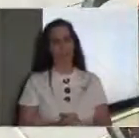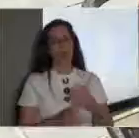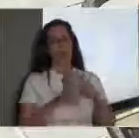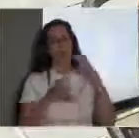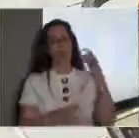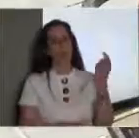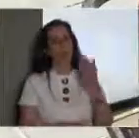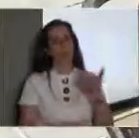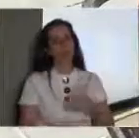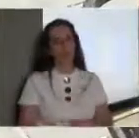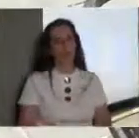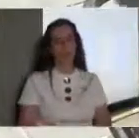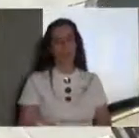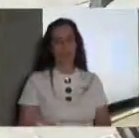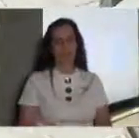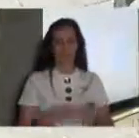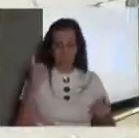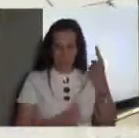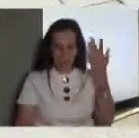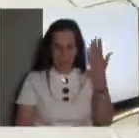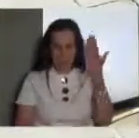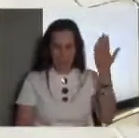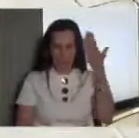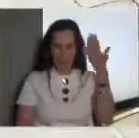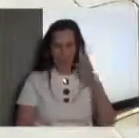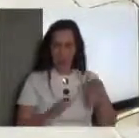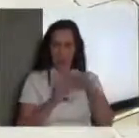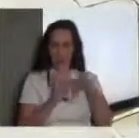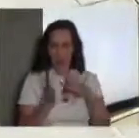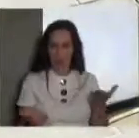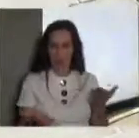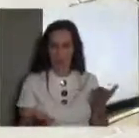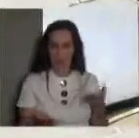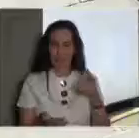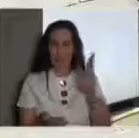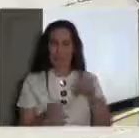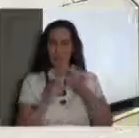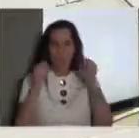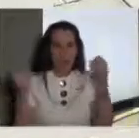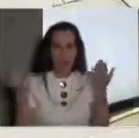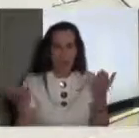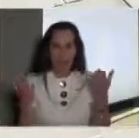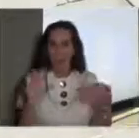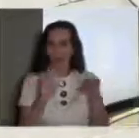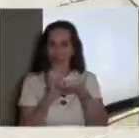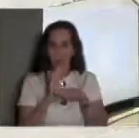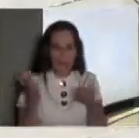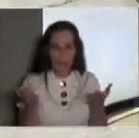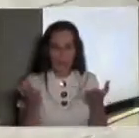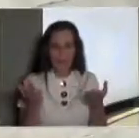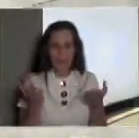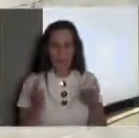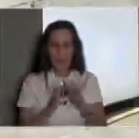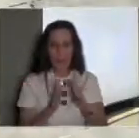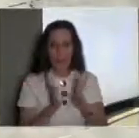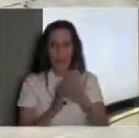תחבורה ציבורית בשבת, אתה בעד או נגד? מה פתאום, נגד זה, יש לנו חוקים משפטיים, יש לנו תורה ומצוות, חוקים משפטיים.